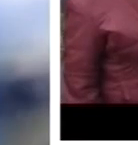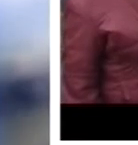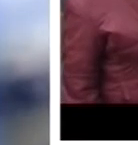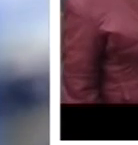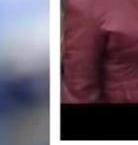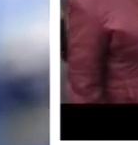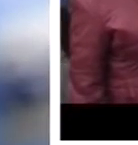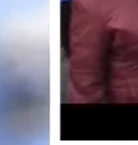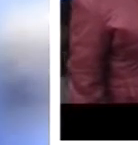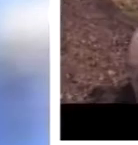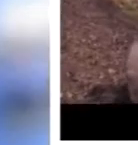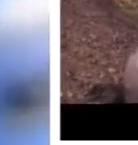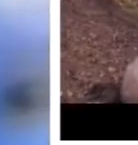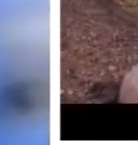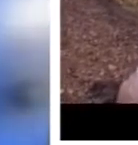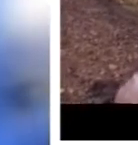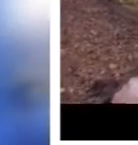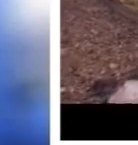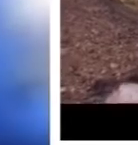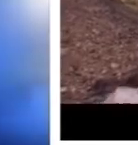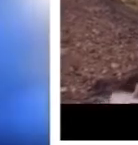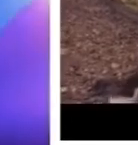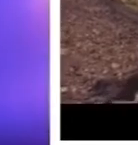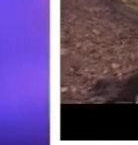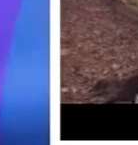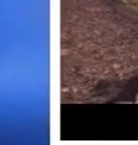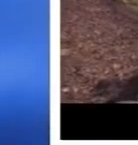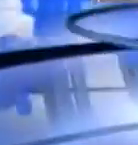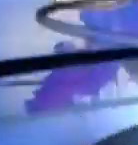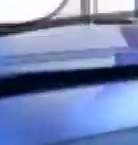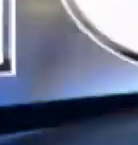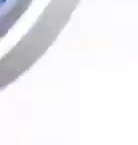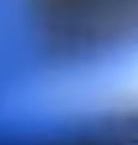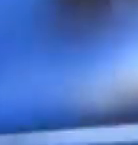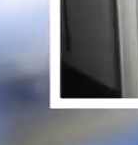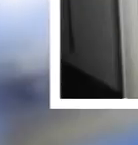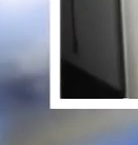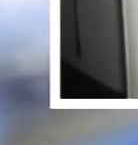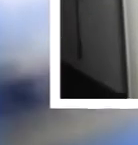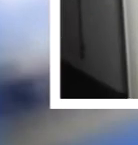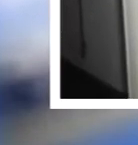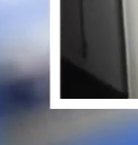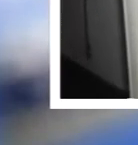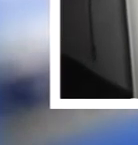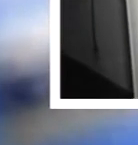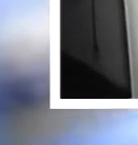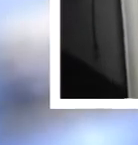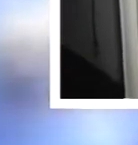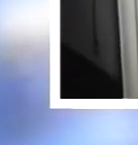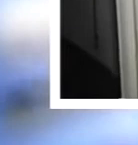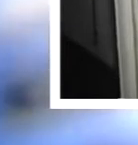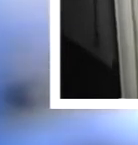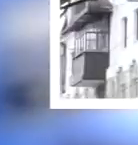Активісти знову блокували незаконну забудову поблизу Палацу культури «Березіль» у Тернополі. Закон про житлово-комунальні